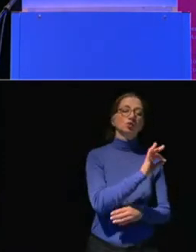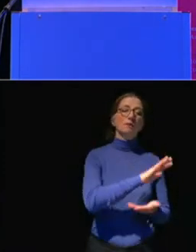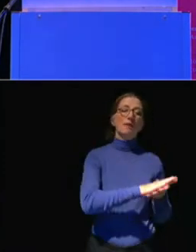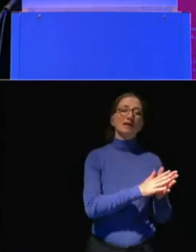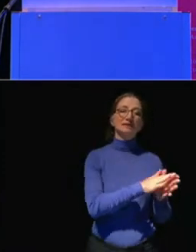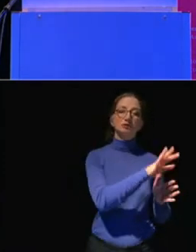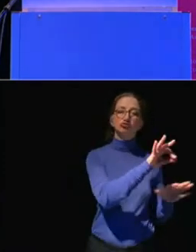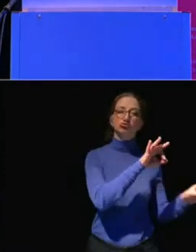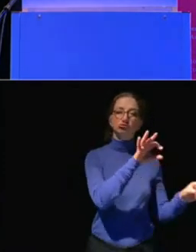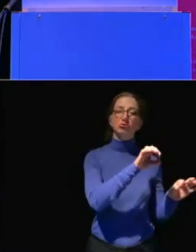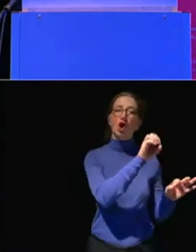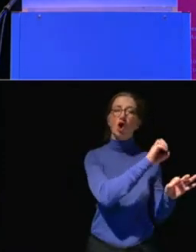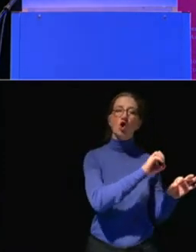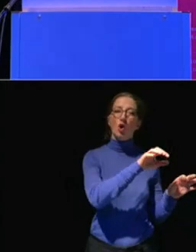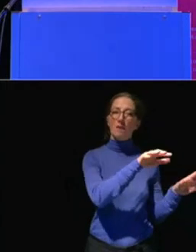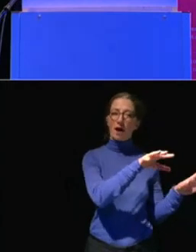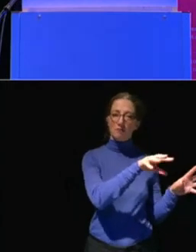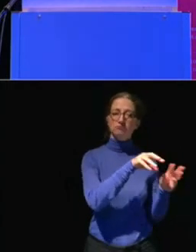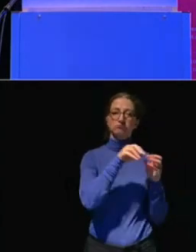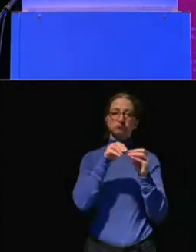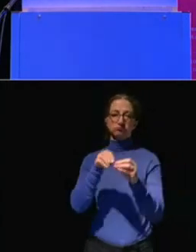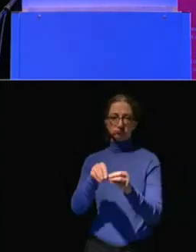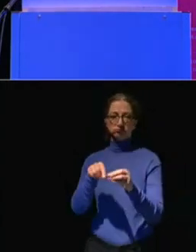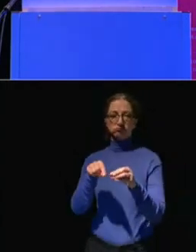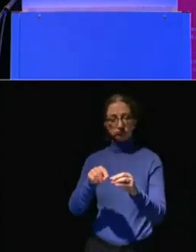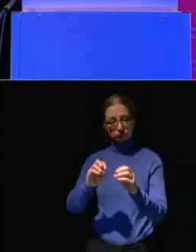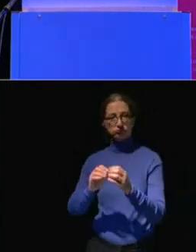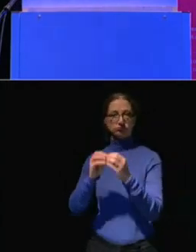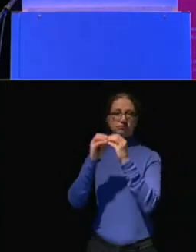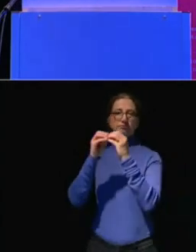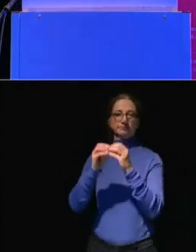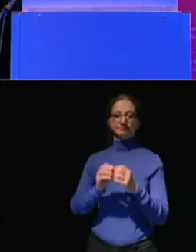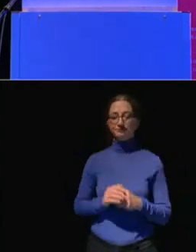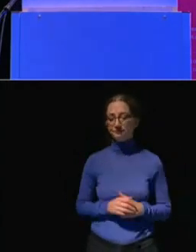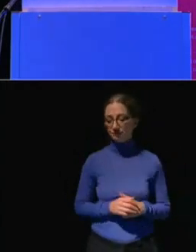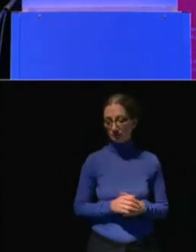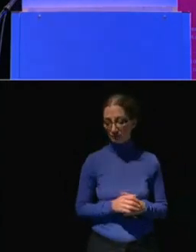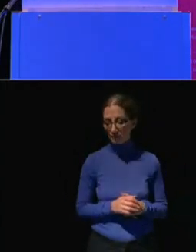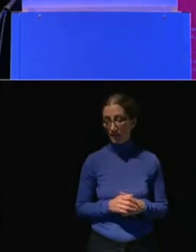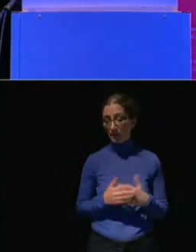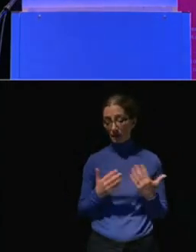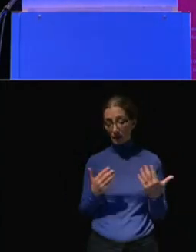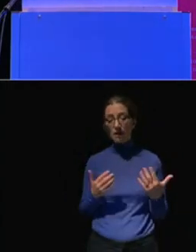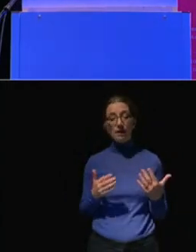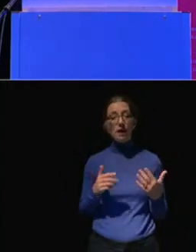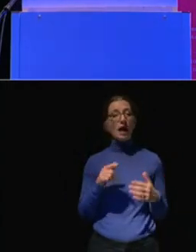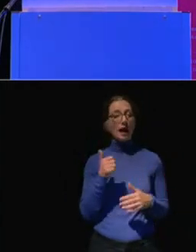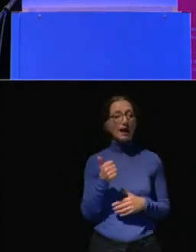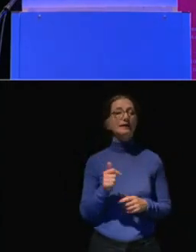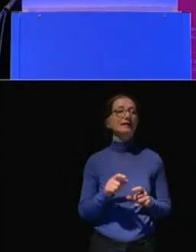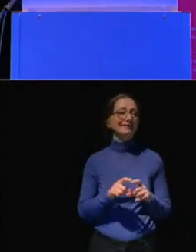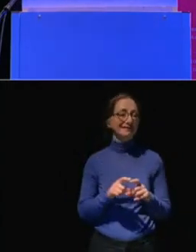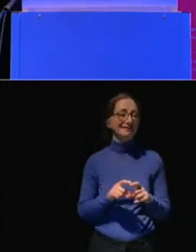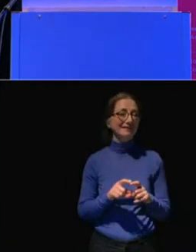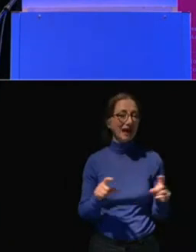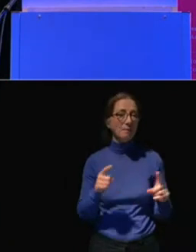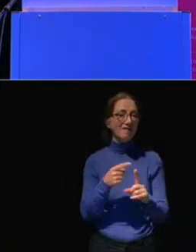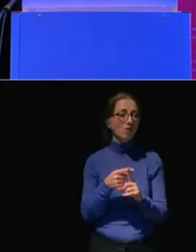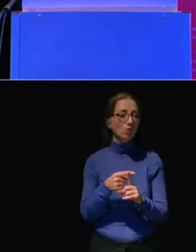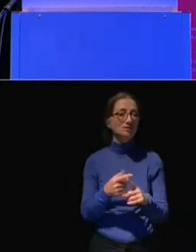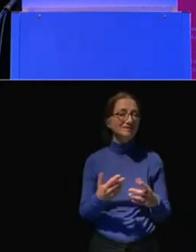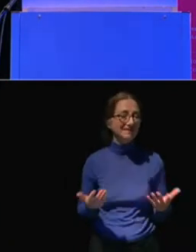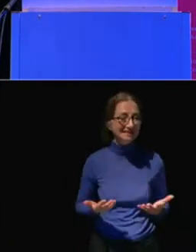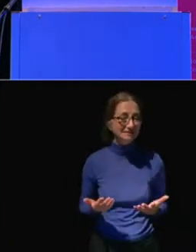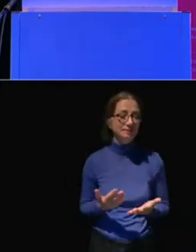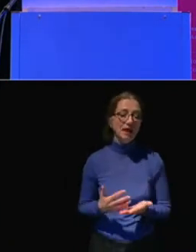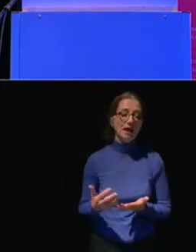aus unterschiedlichen europäischen Ländern. Auch hier gab es wieder ein Thema, einen Themenfokus auf das